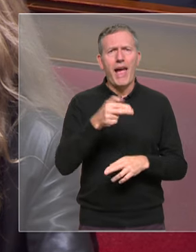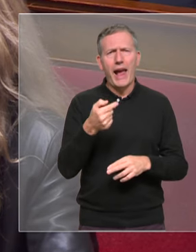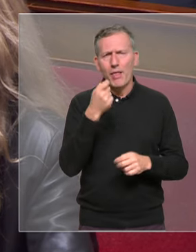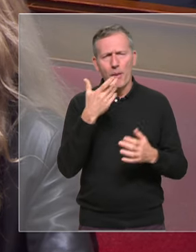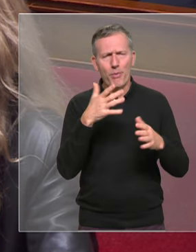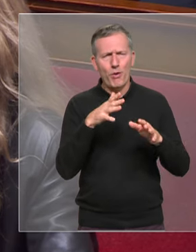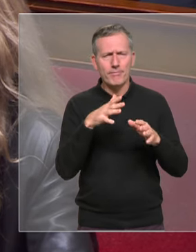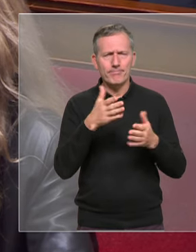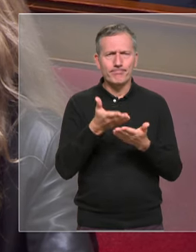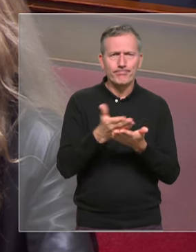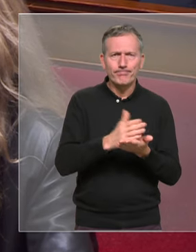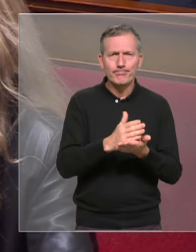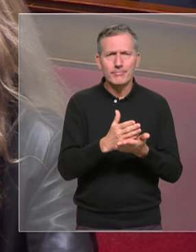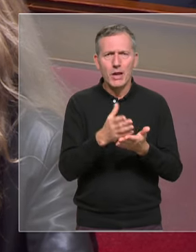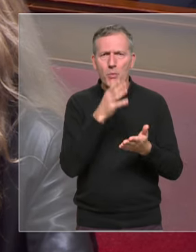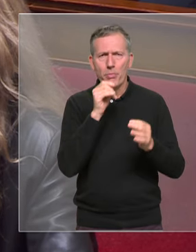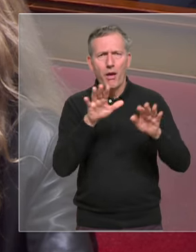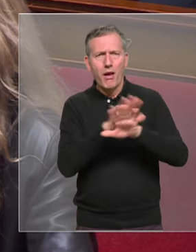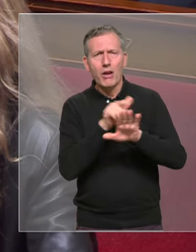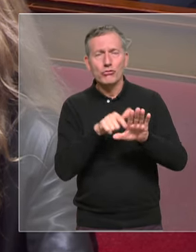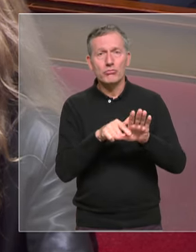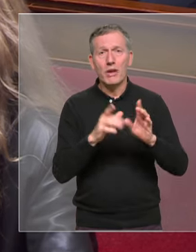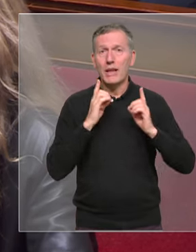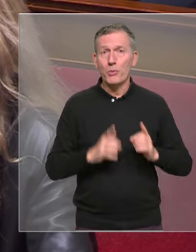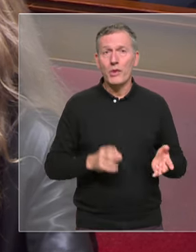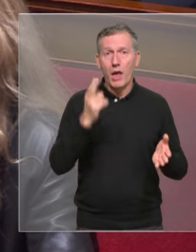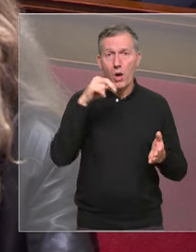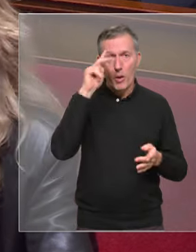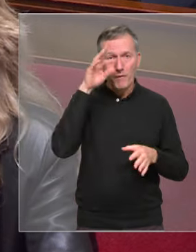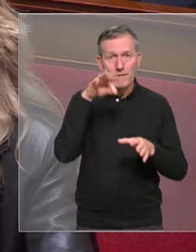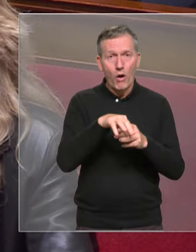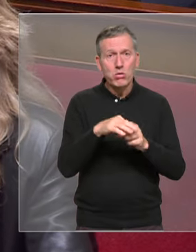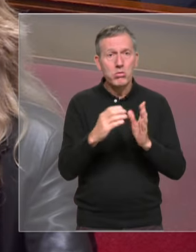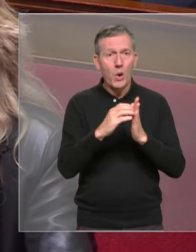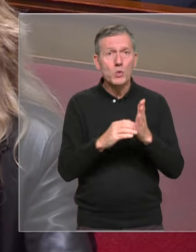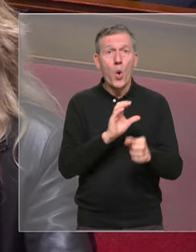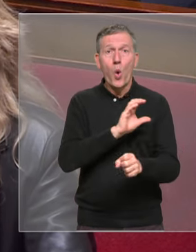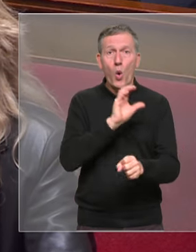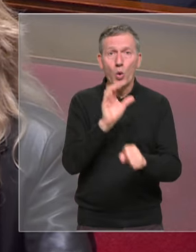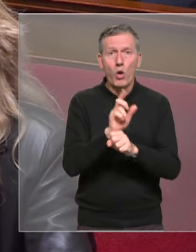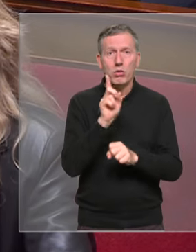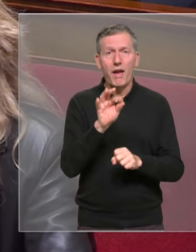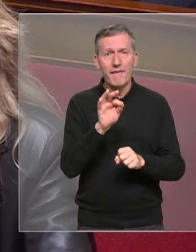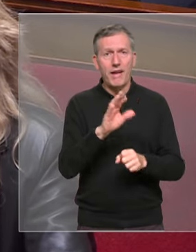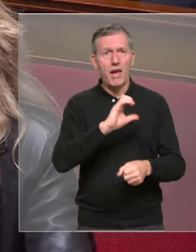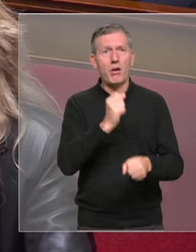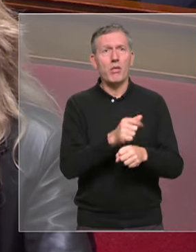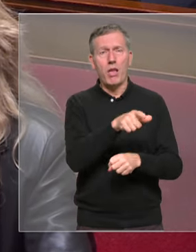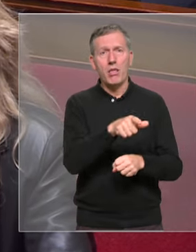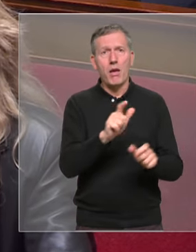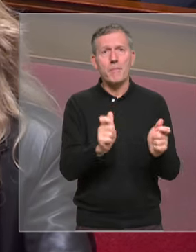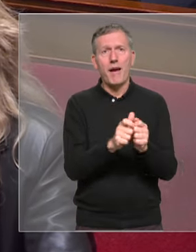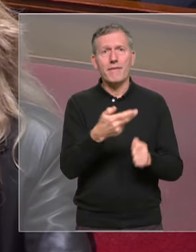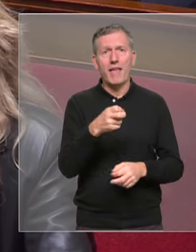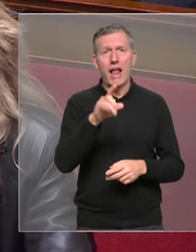plus être dissimulée. Alors que ces députés européens ont voté contre une résolution condamnant l'arrestation de Navalny, ils s'émeuvent